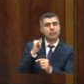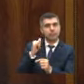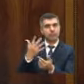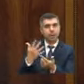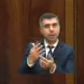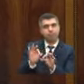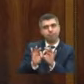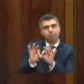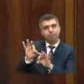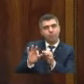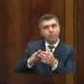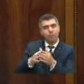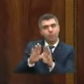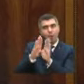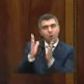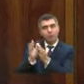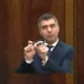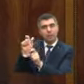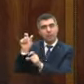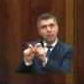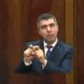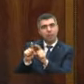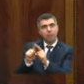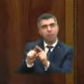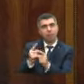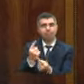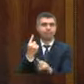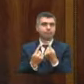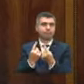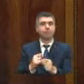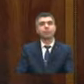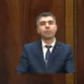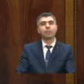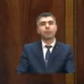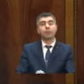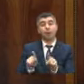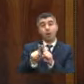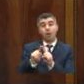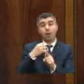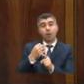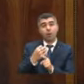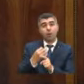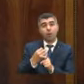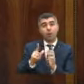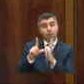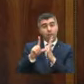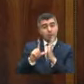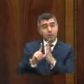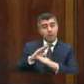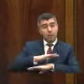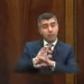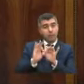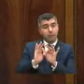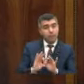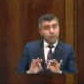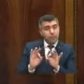تدبير الشأن العام أو جزء هامشي منه، حتى ولو تم ذلك على حساب الدستور